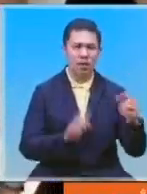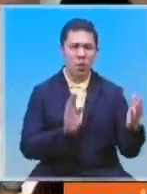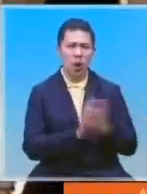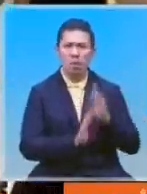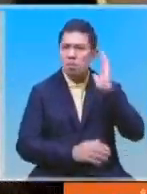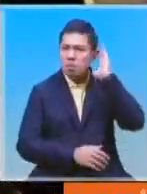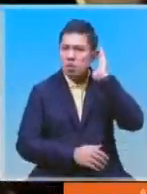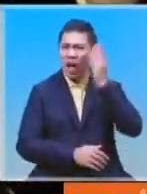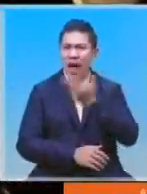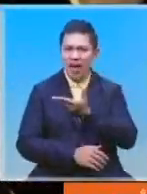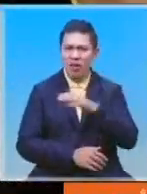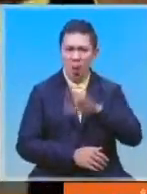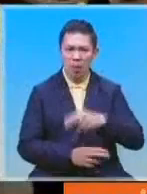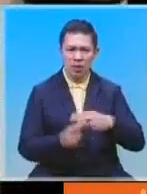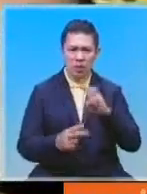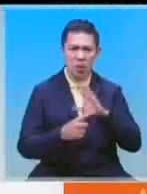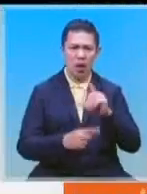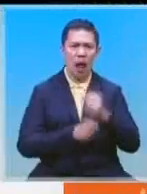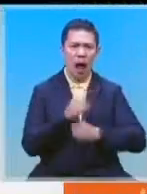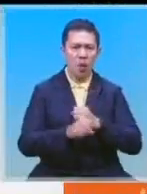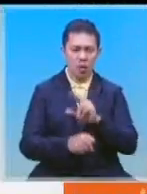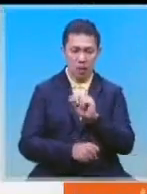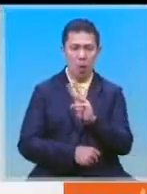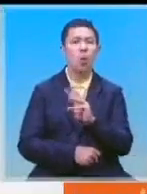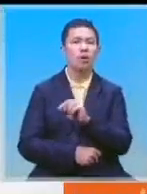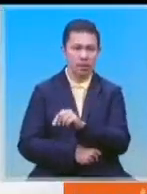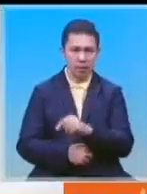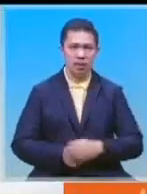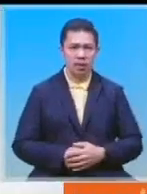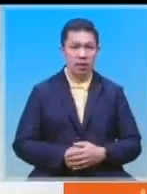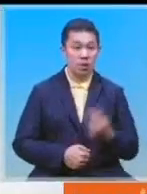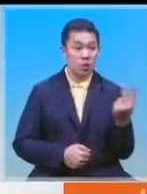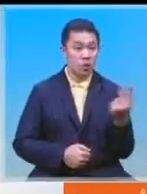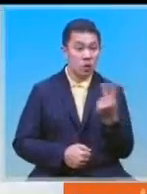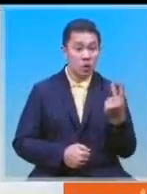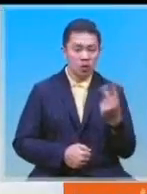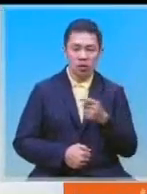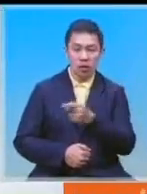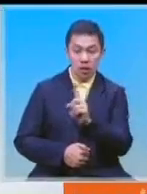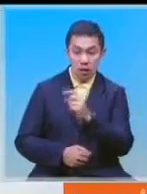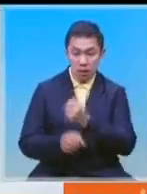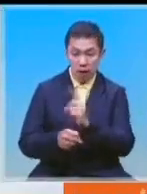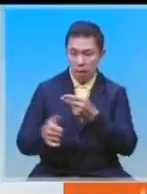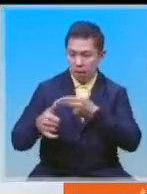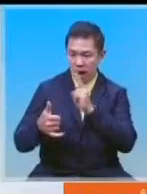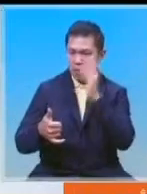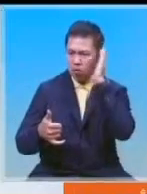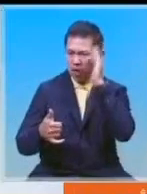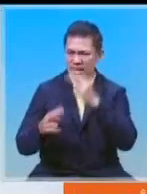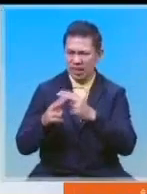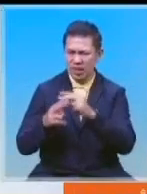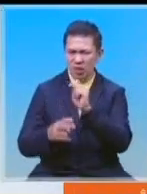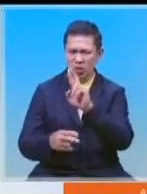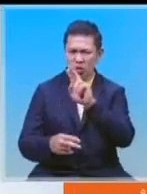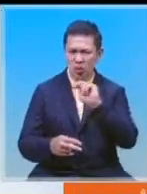นายวัชรพงศ์ไทยจะอายุ 39ปี 36ปีขออภัยคือสองคนนี้เนี่ยร่วมกันก่อเหตุฆ่านายทรงศักดิ์เพิ่ม